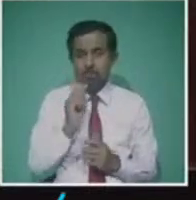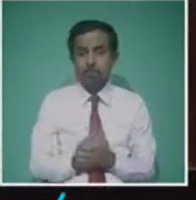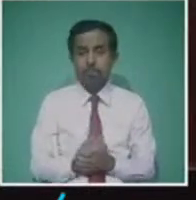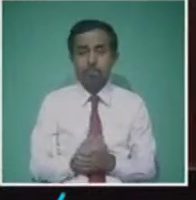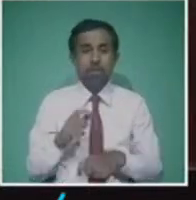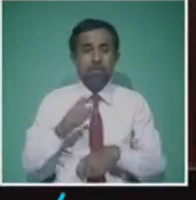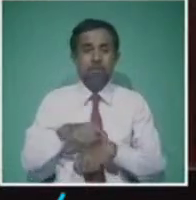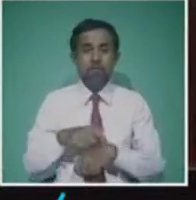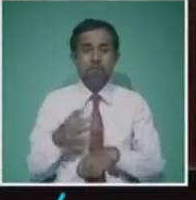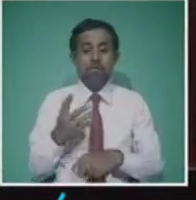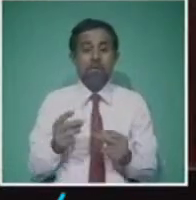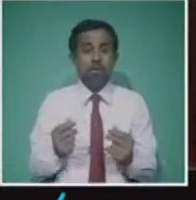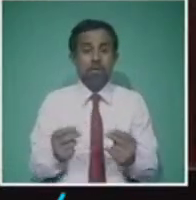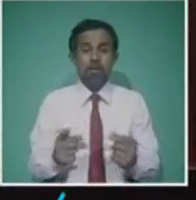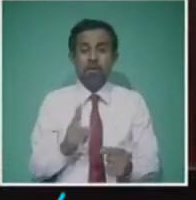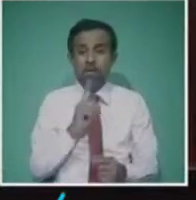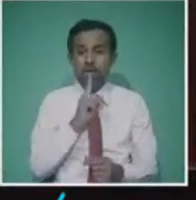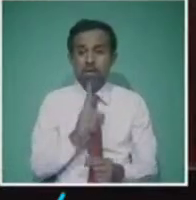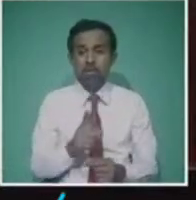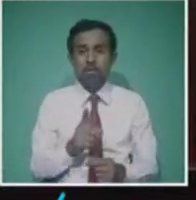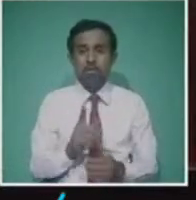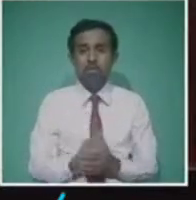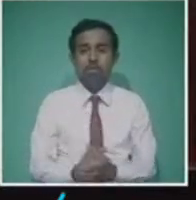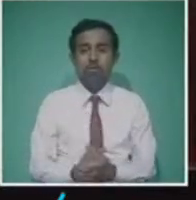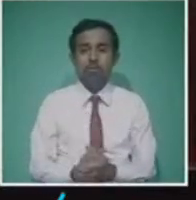වෙලාව නැති නිසා වේගෙන් කියවන්න සිද්ධ වෙනවා.